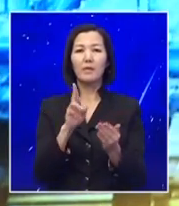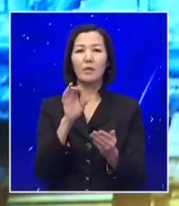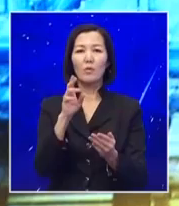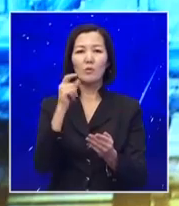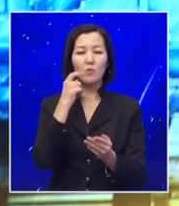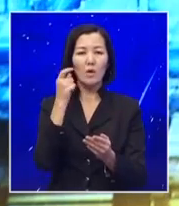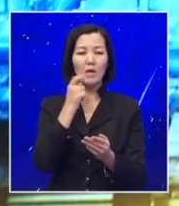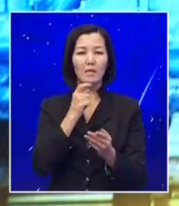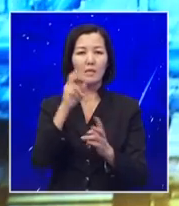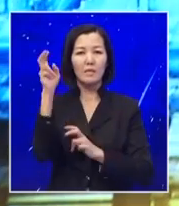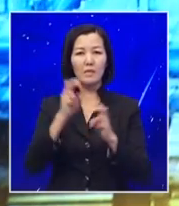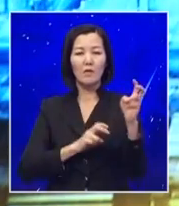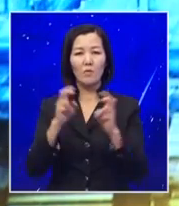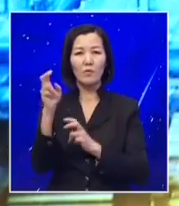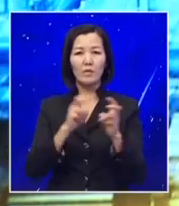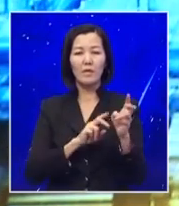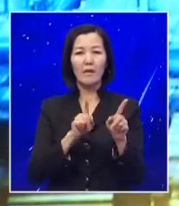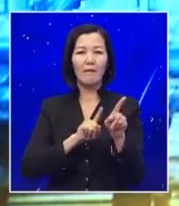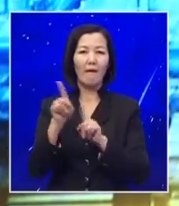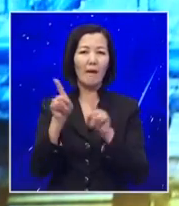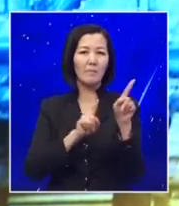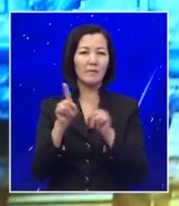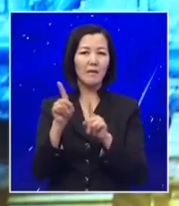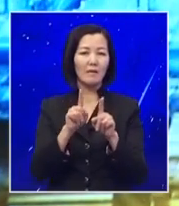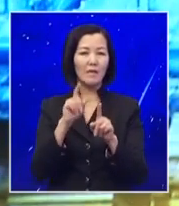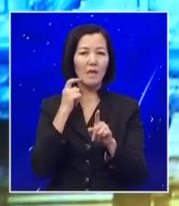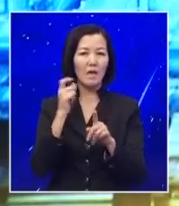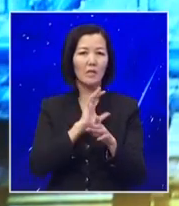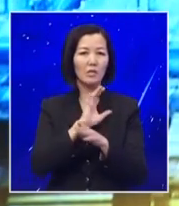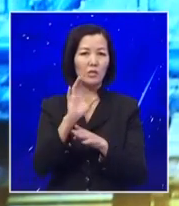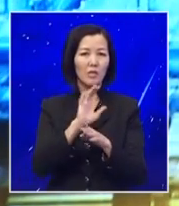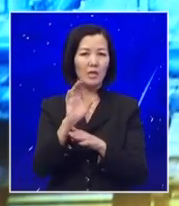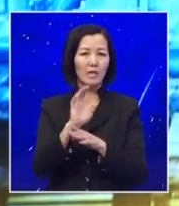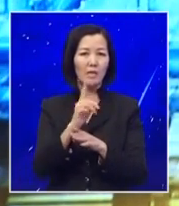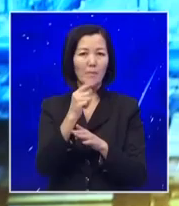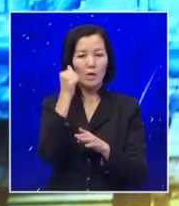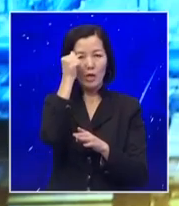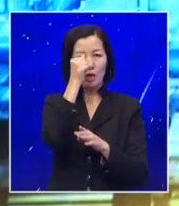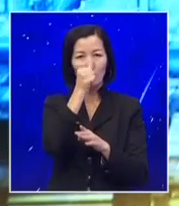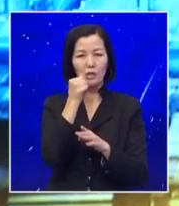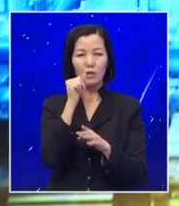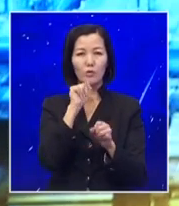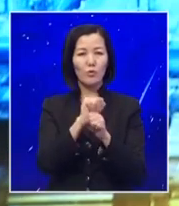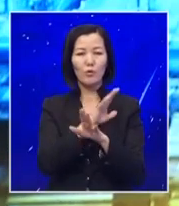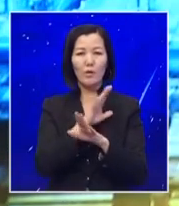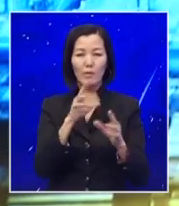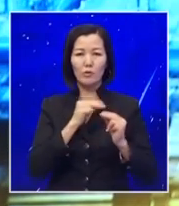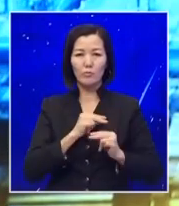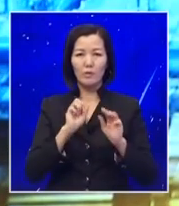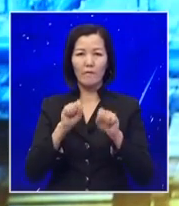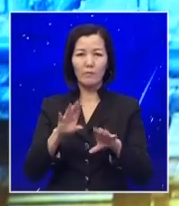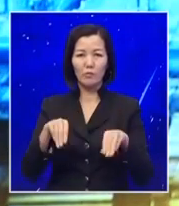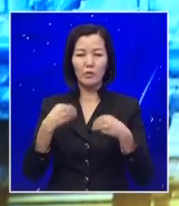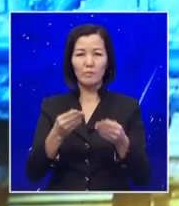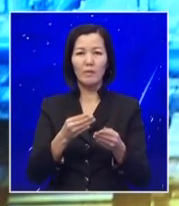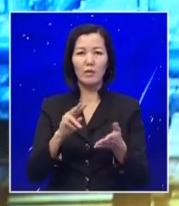қант зауыты қамыстан қант шығармақ, бұл кәсіпорынның жыл бойы жұмыс істеуіне мүмкіндік береді. Осы жылғы жоспармен былтыр атқарылған жұмыстарды